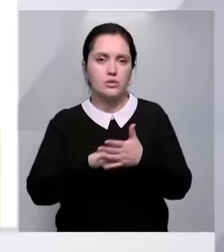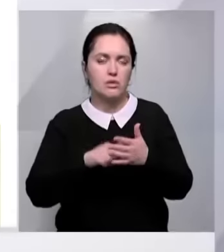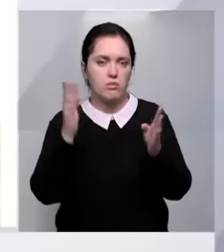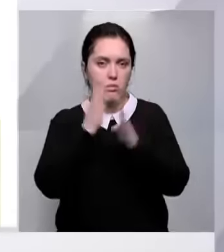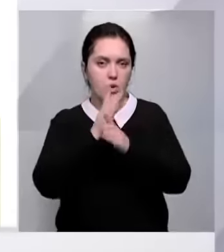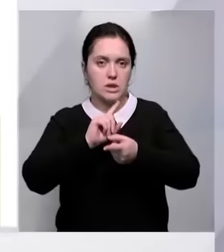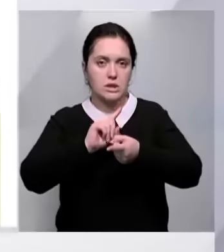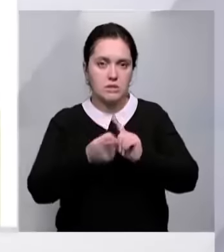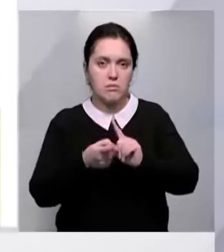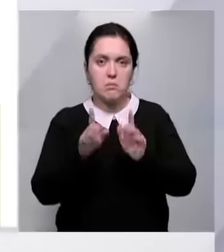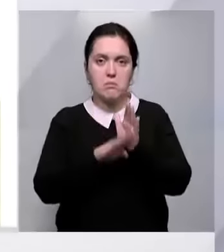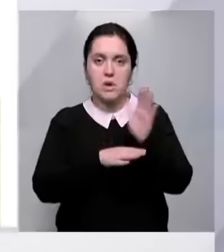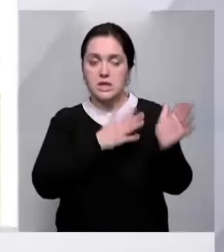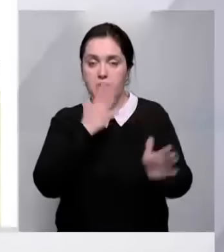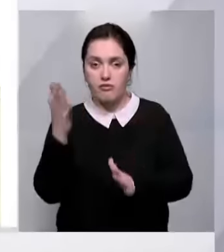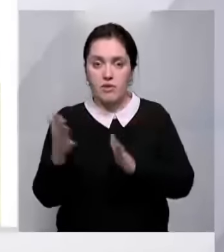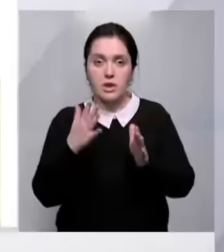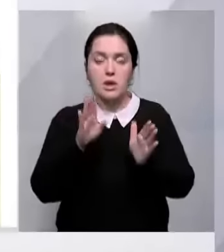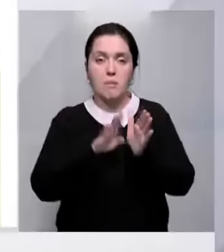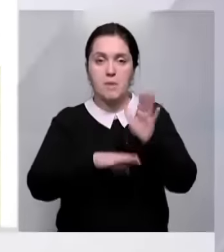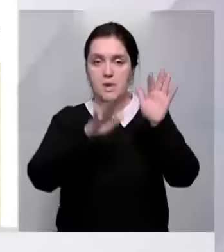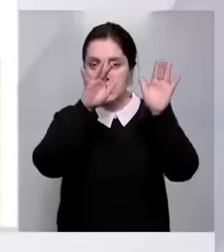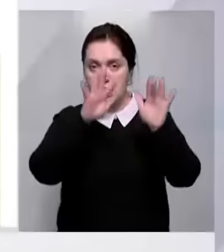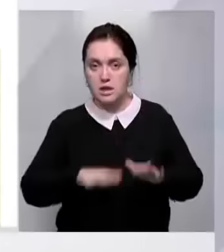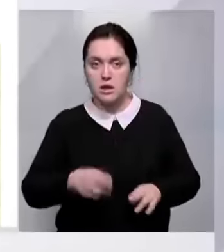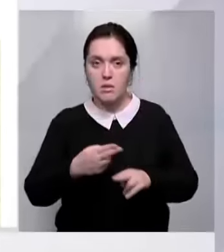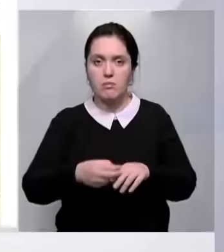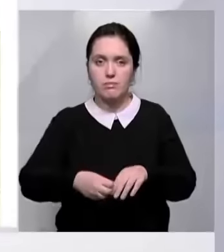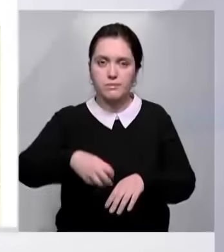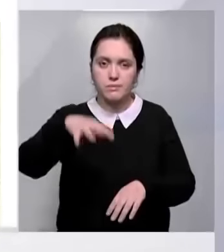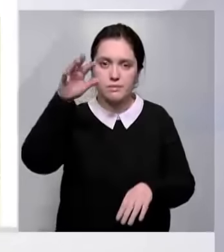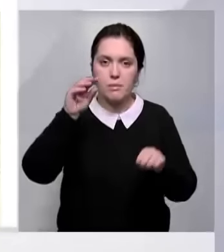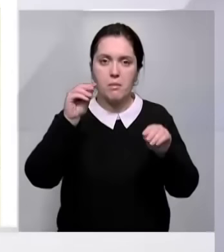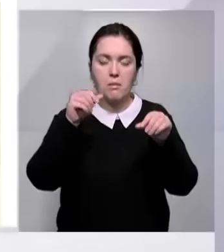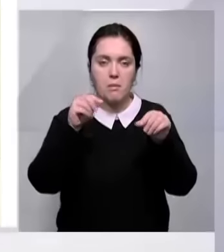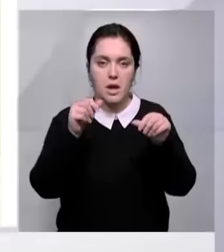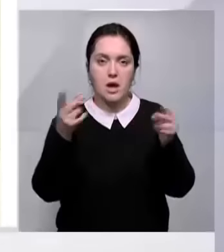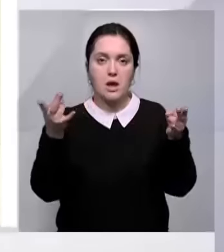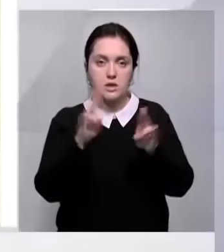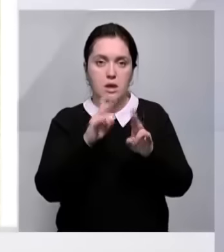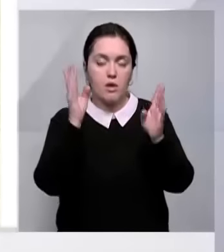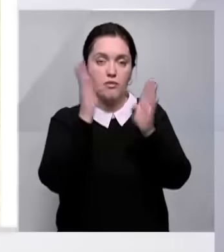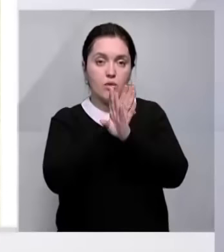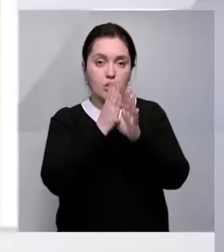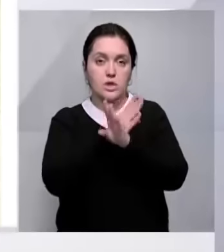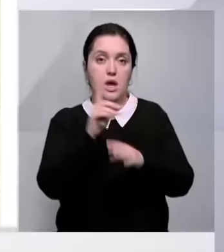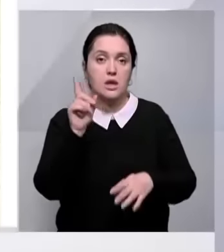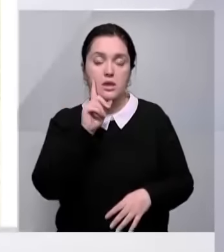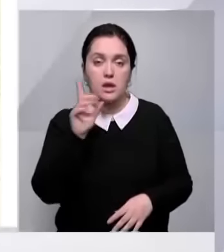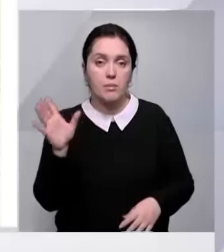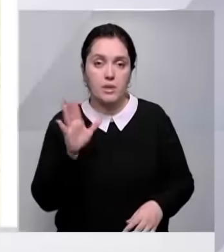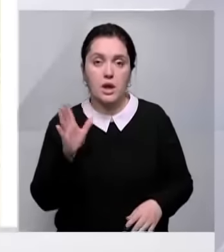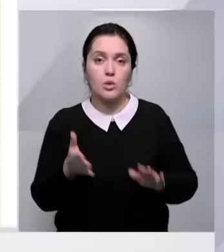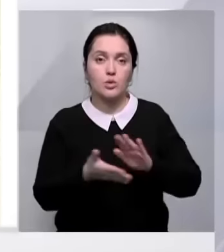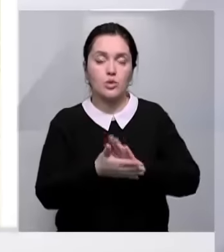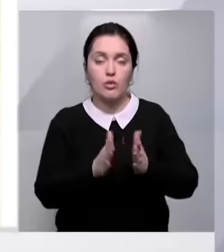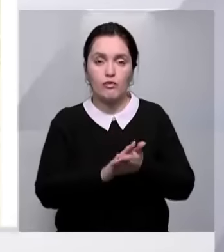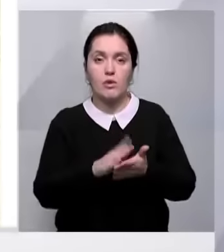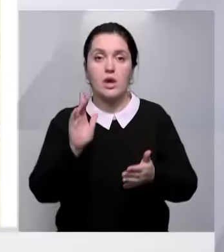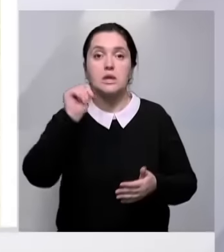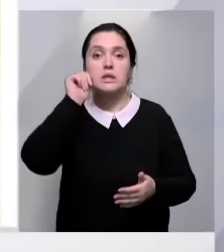Он принес безветренную погоду, без осадков, поэтому выхлопы и пыль держатся в воздухе дольше. Неблагоприятные метеорологические